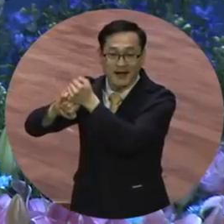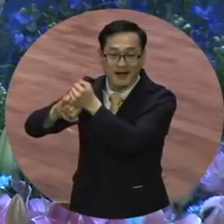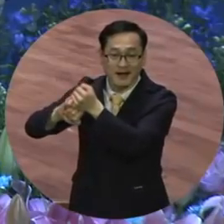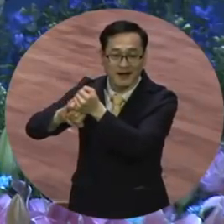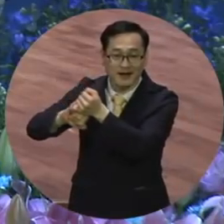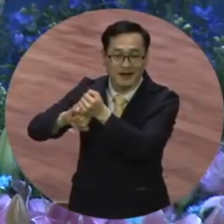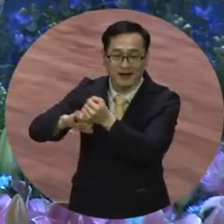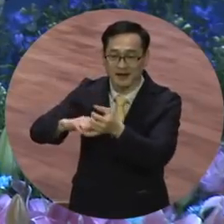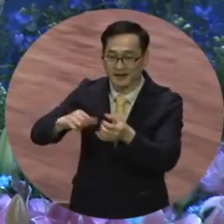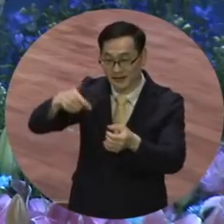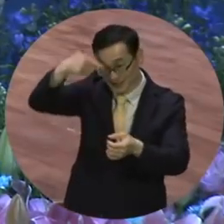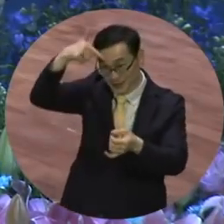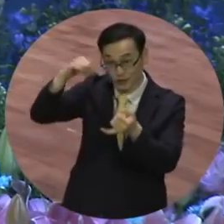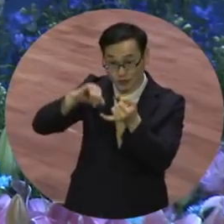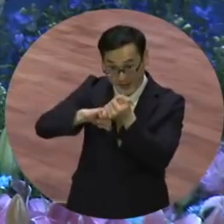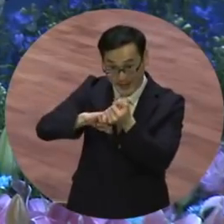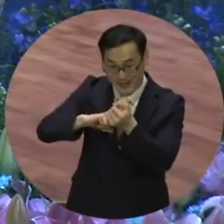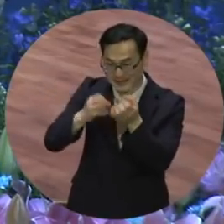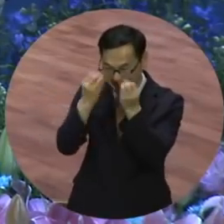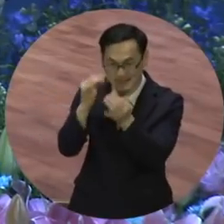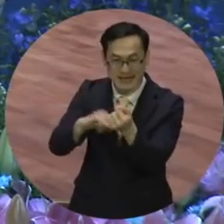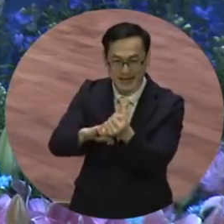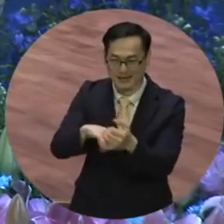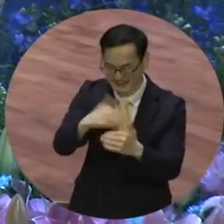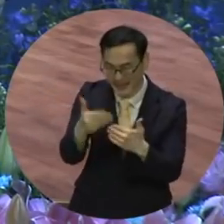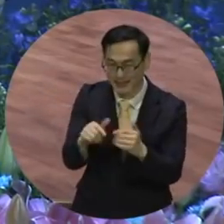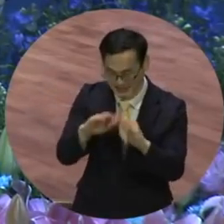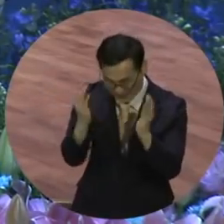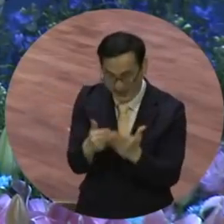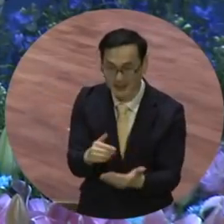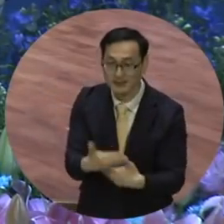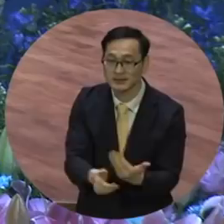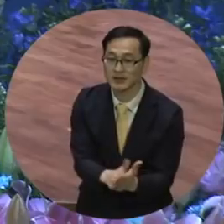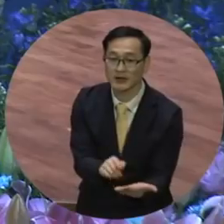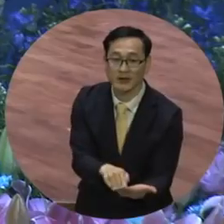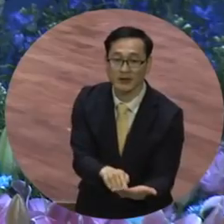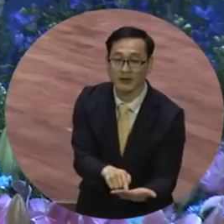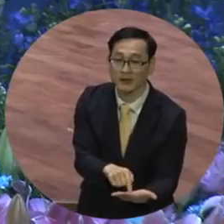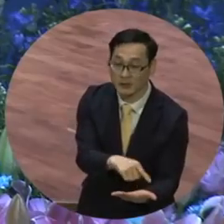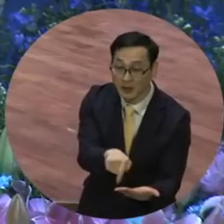아멘. 주일 설교는 지금 약속하신 말씀